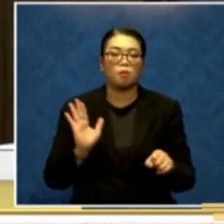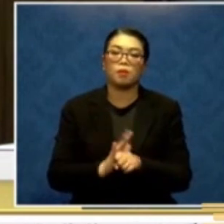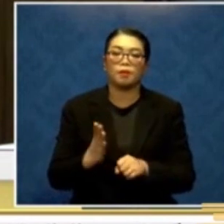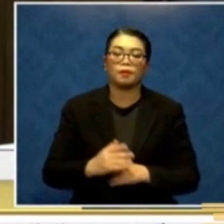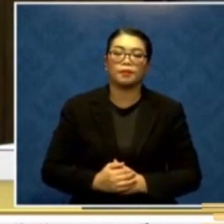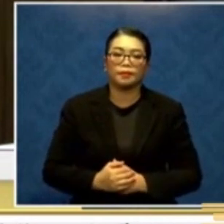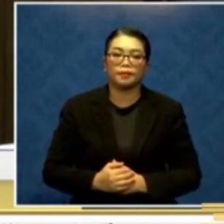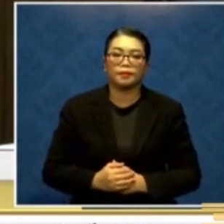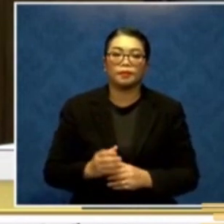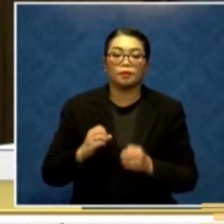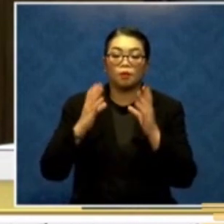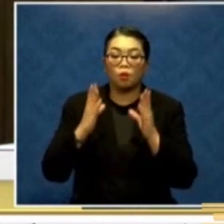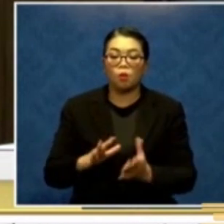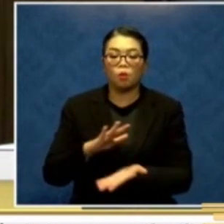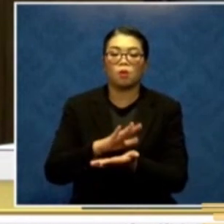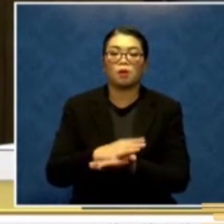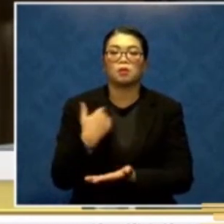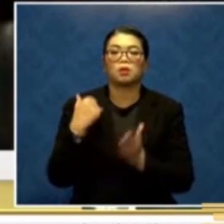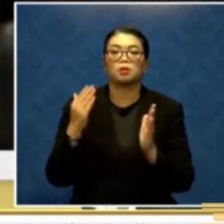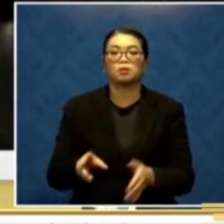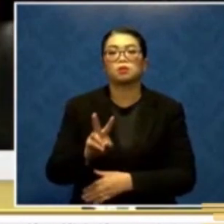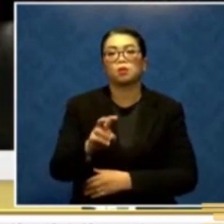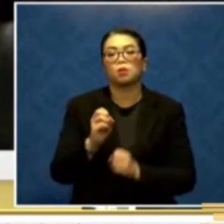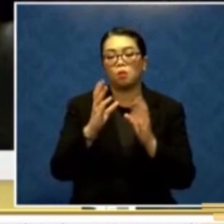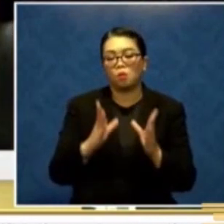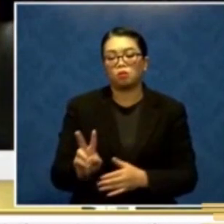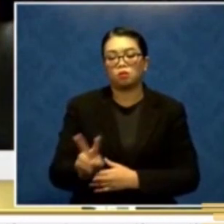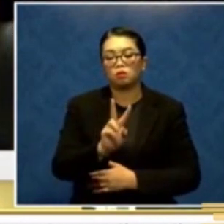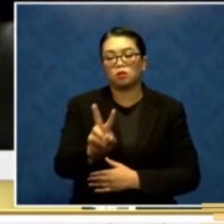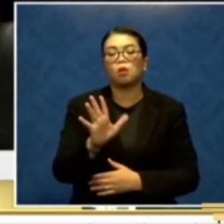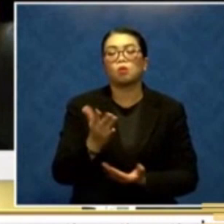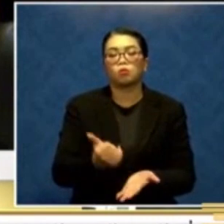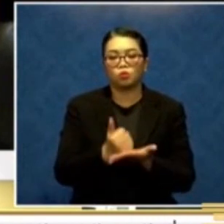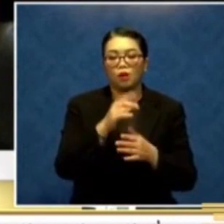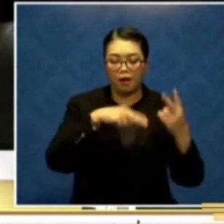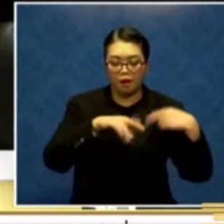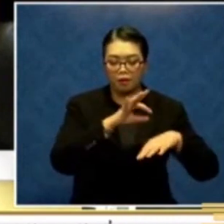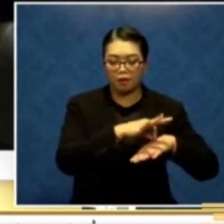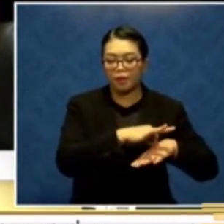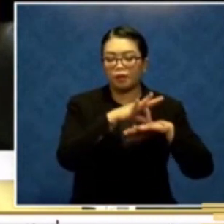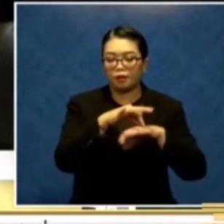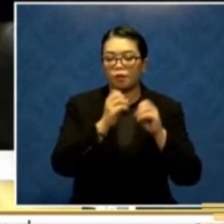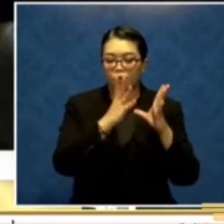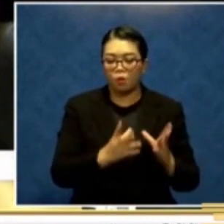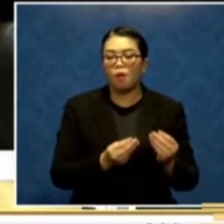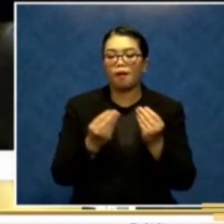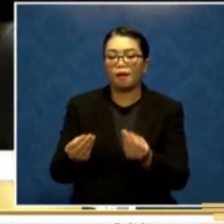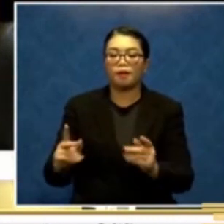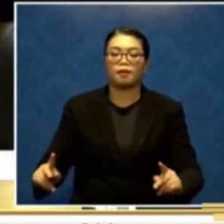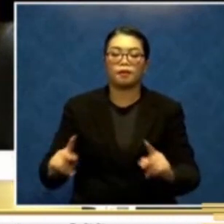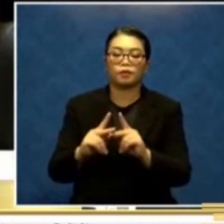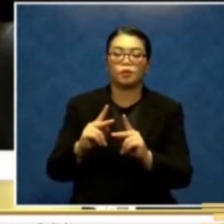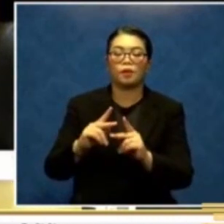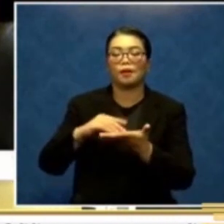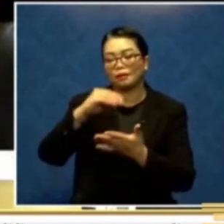สึษาในโงเรีนี้อยู่แ่สองท่เทานั้นก็กบเรีผท่พระทานครัไปยังกระทวงอหัไัย